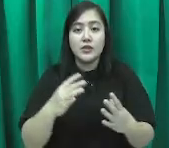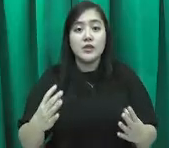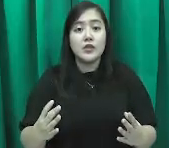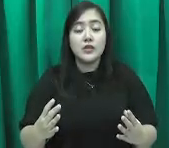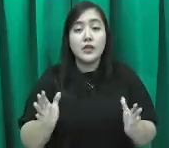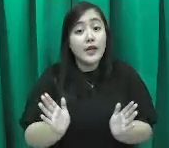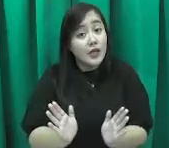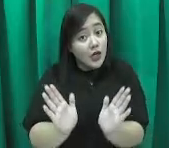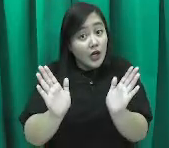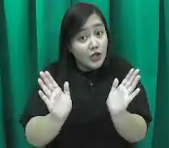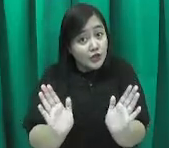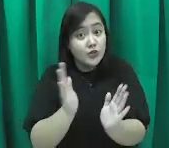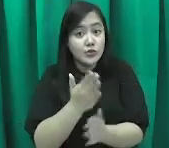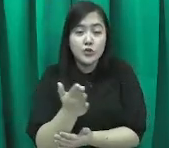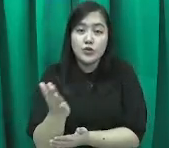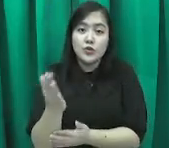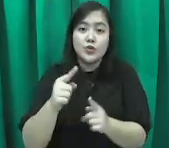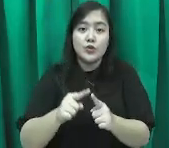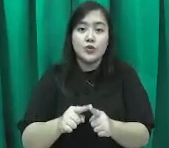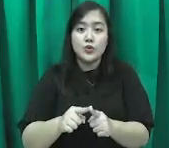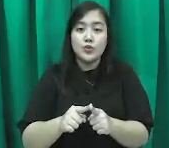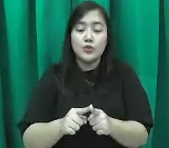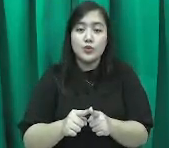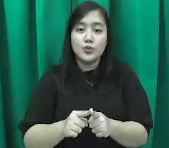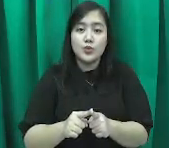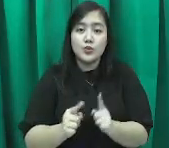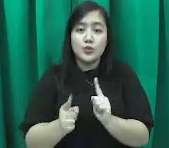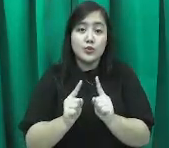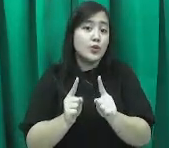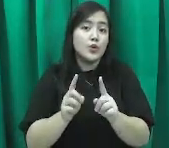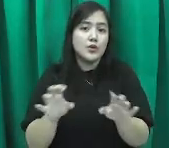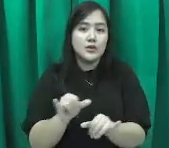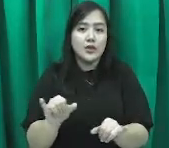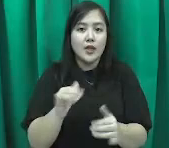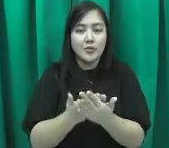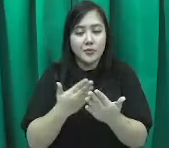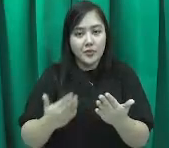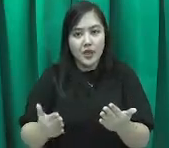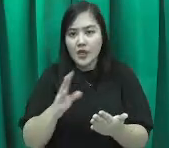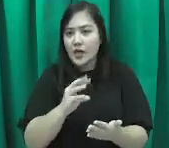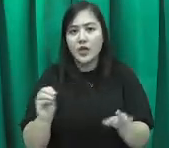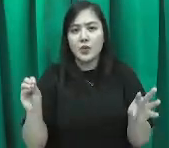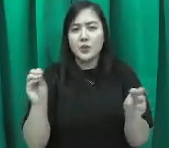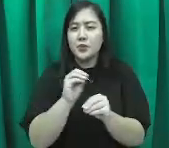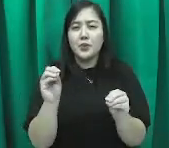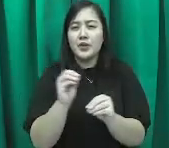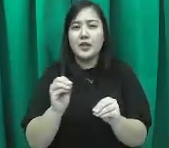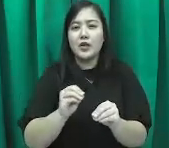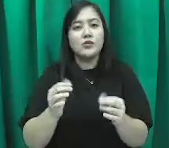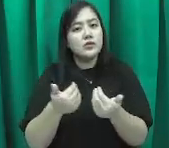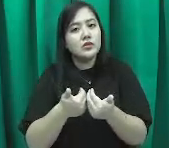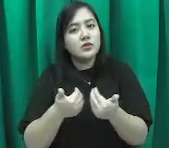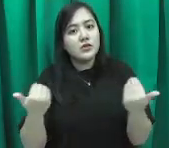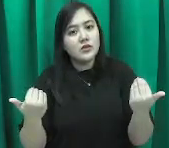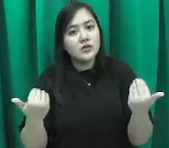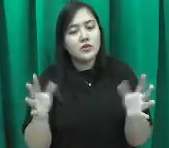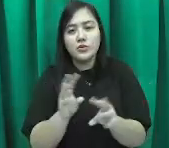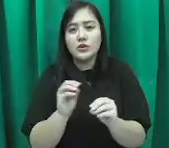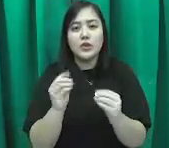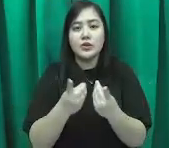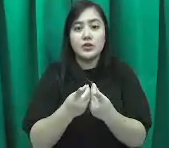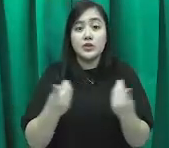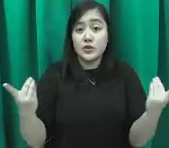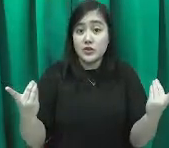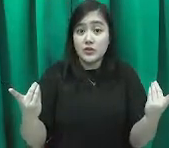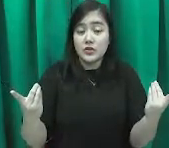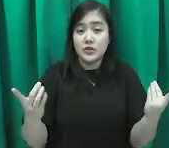no division among you, but Amen. That ye be perfectly joined together in the same mind